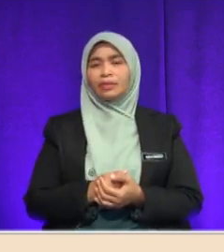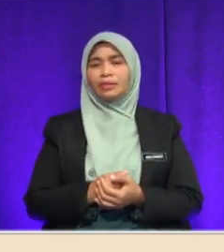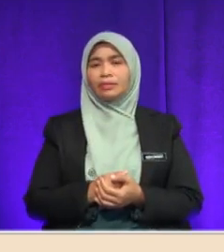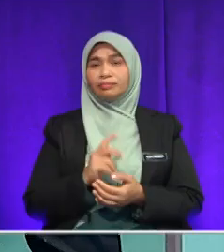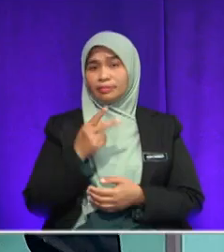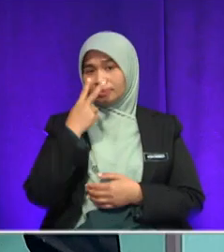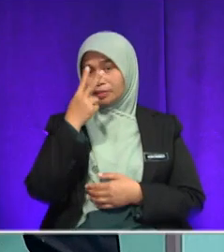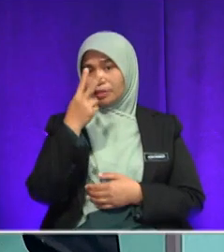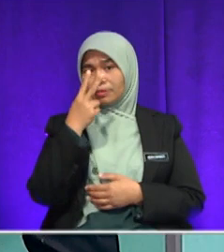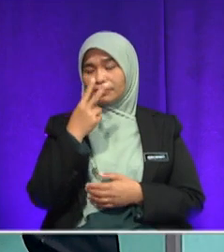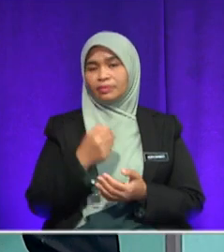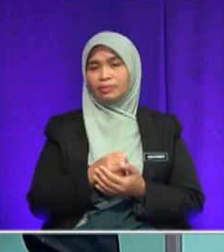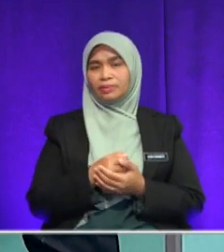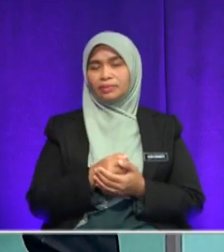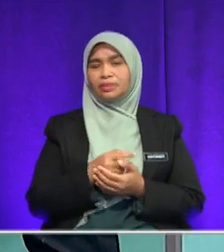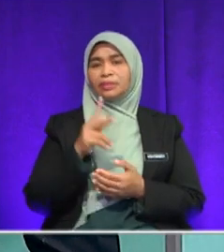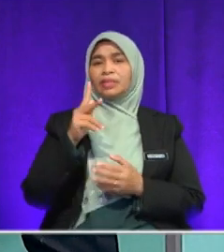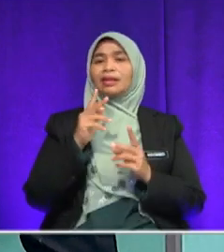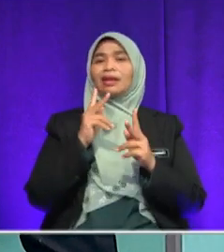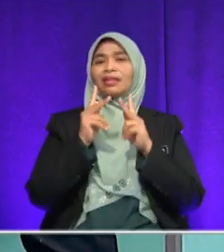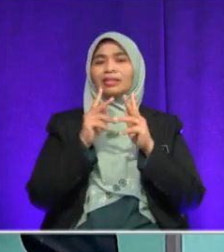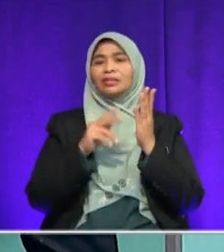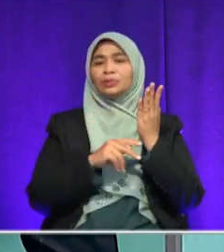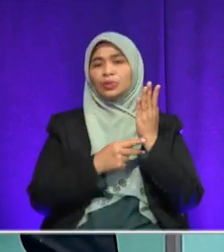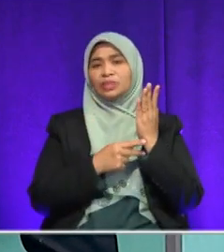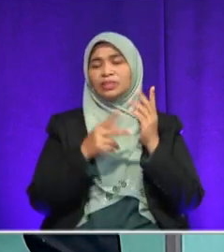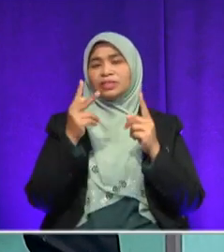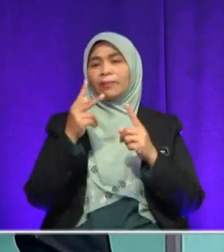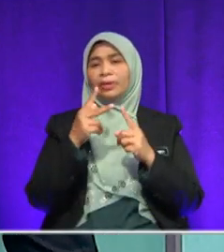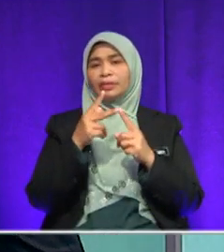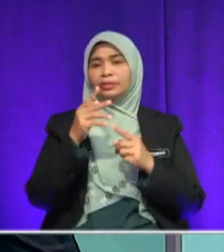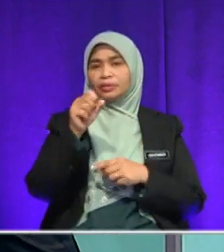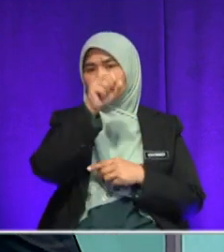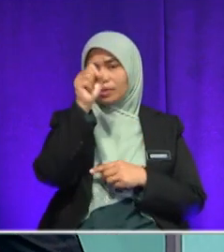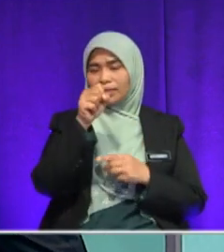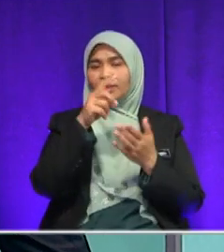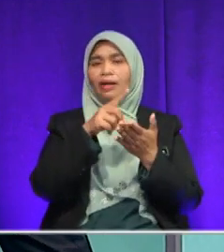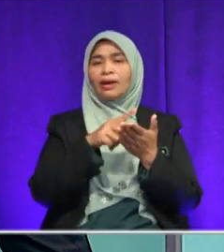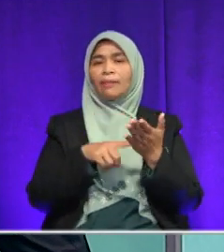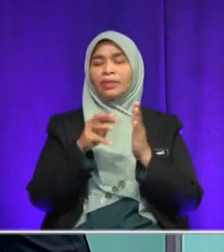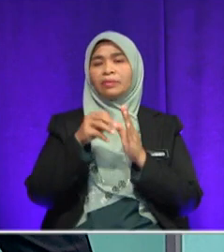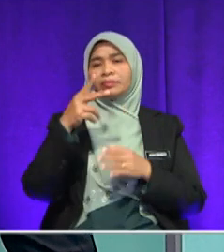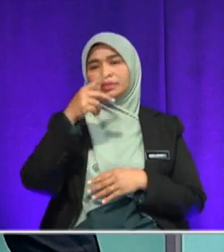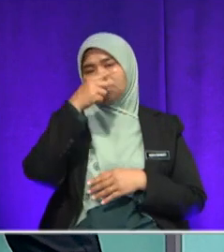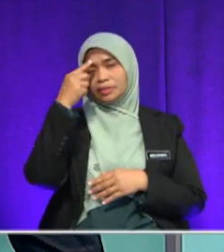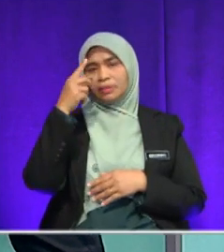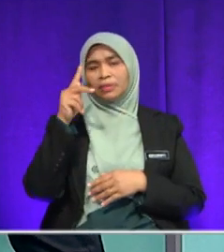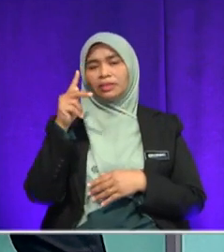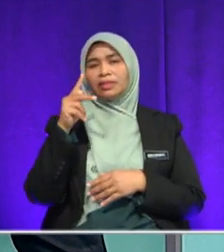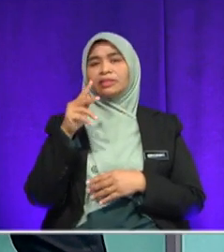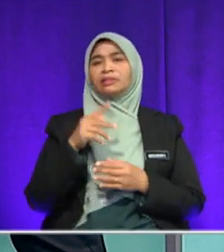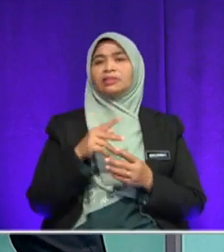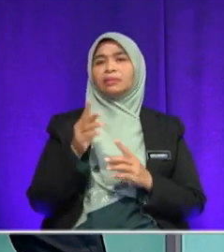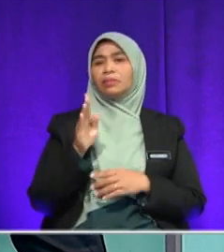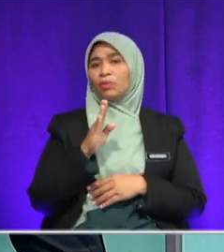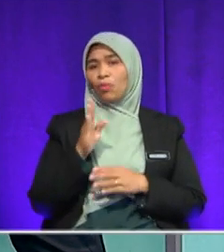kita lihat keyword kepada soalan adalah apa yang menyebabkan keluk permintaan beralih ke